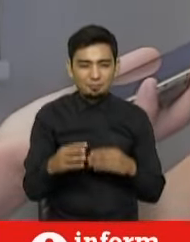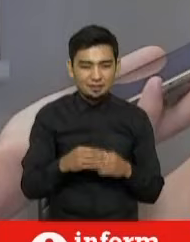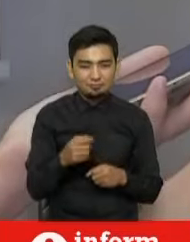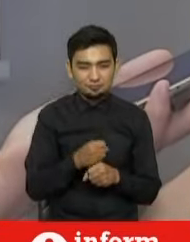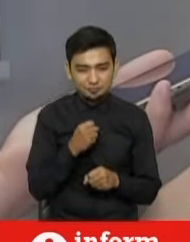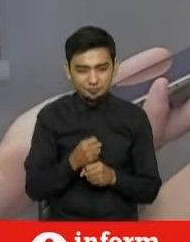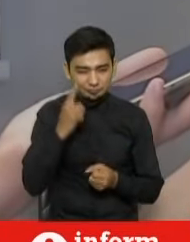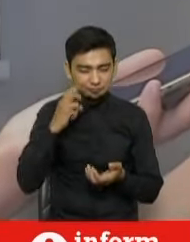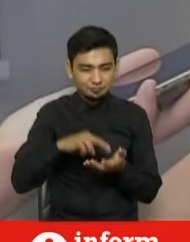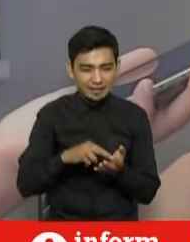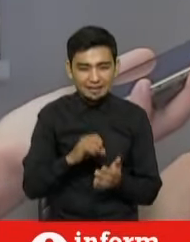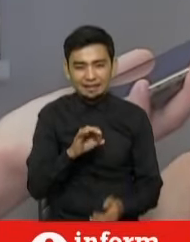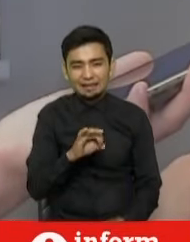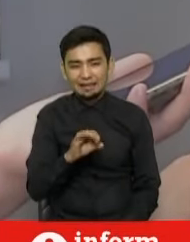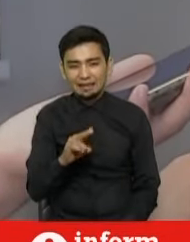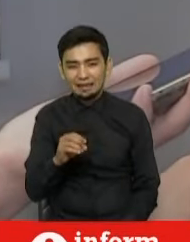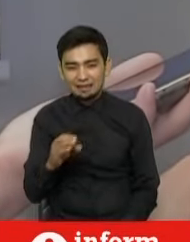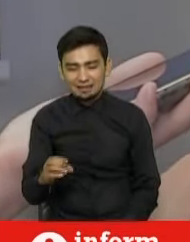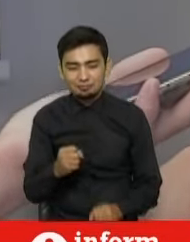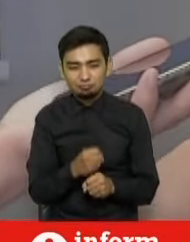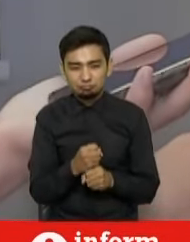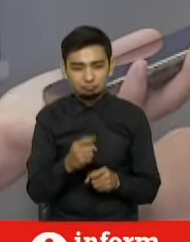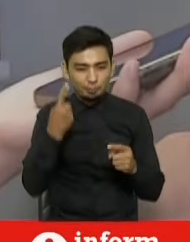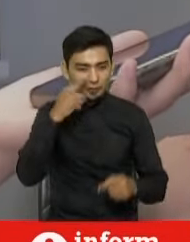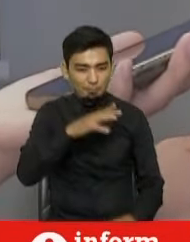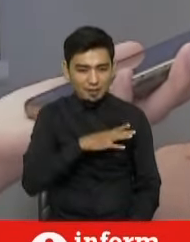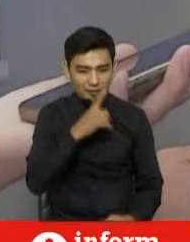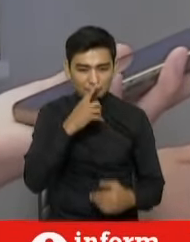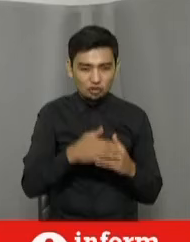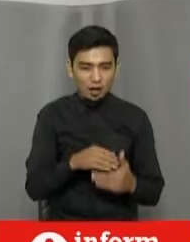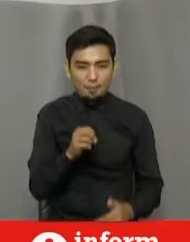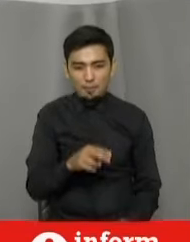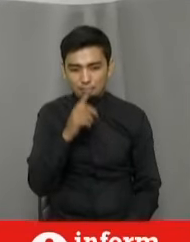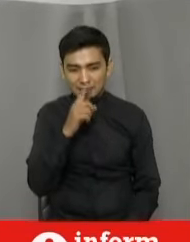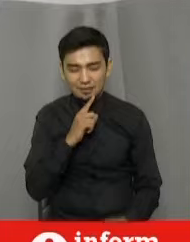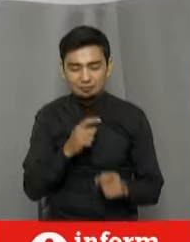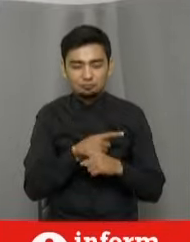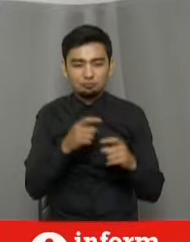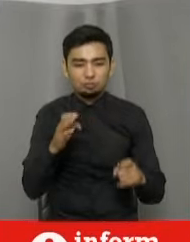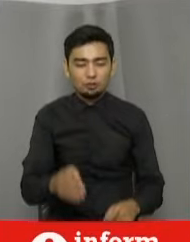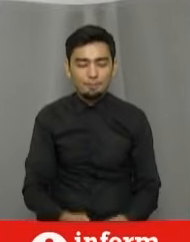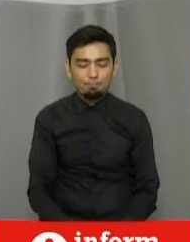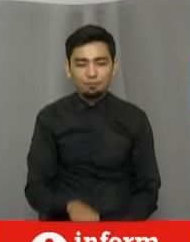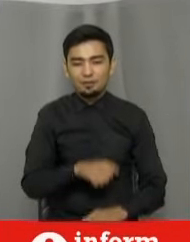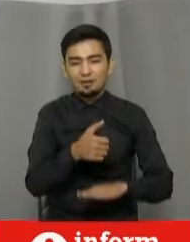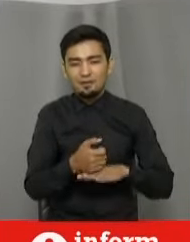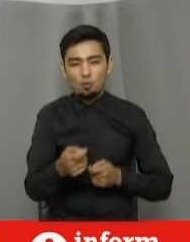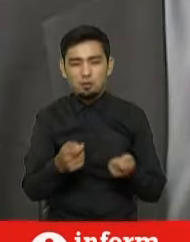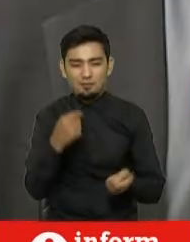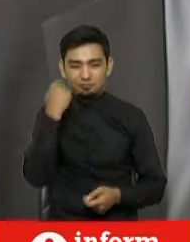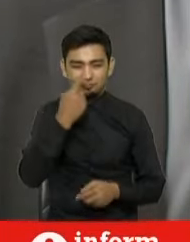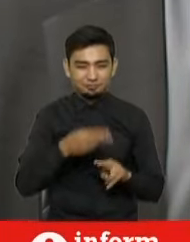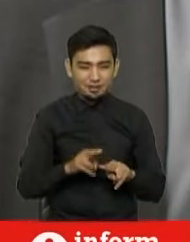разработан композитный индекс, который публикуется на бирже с апреля месяца. Главная задача частных управляющих –